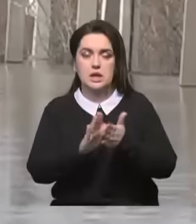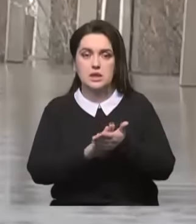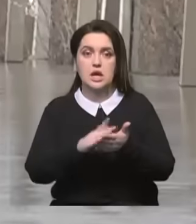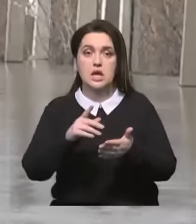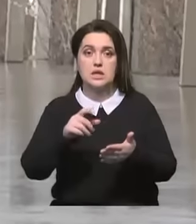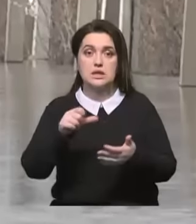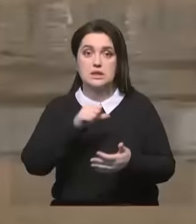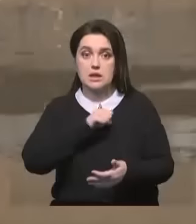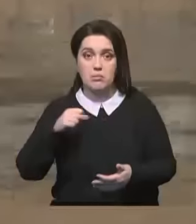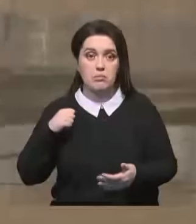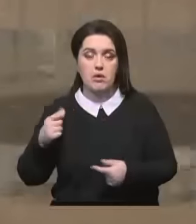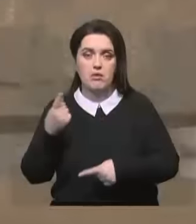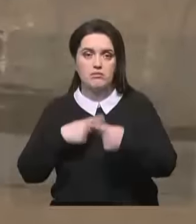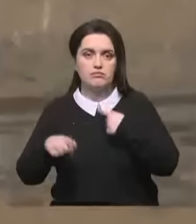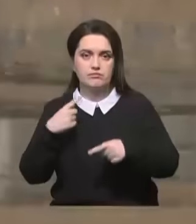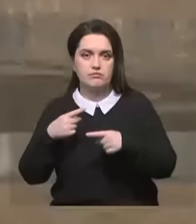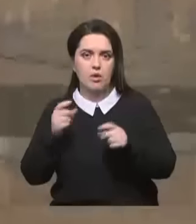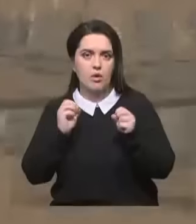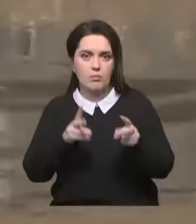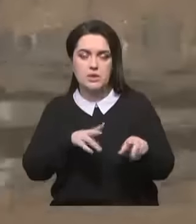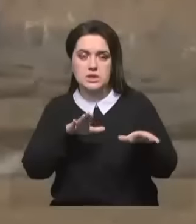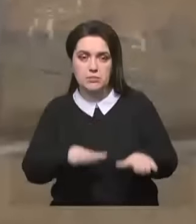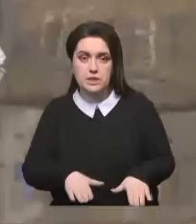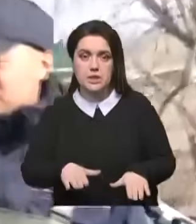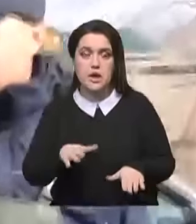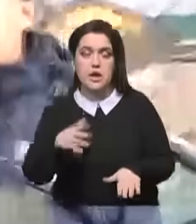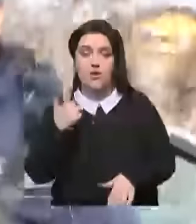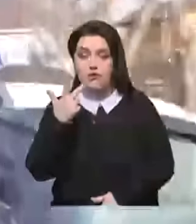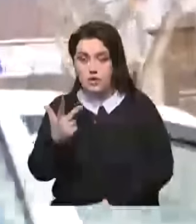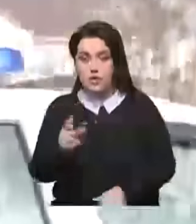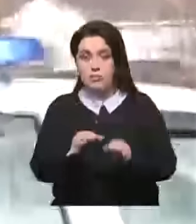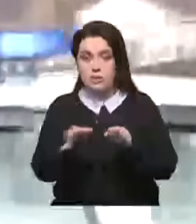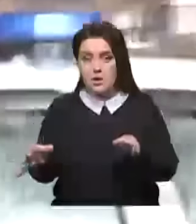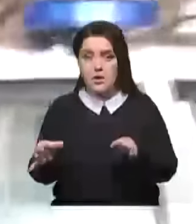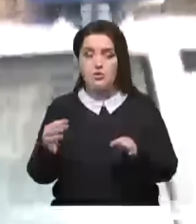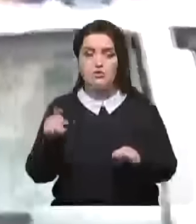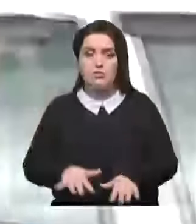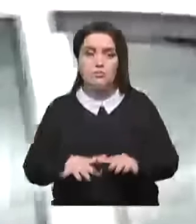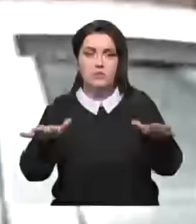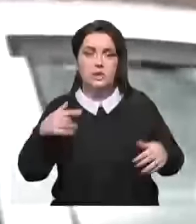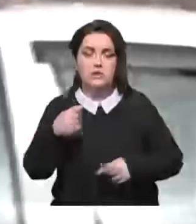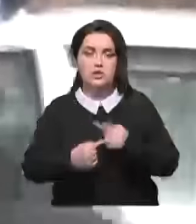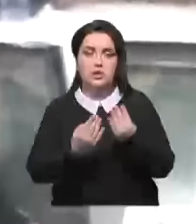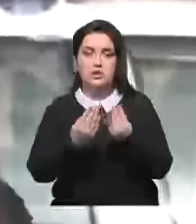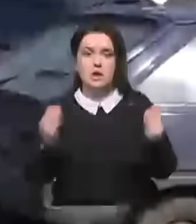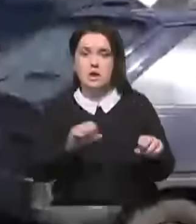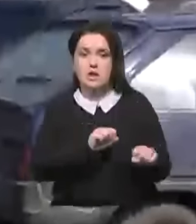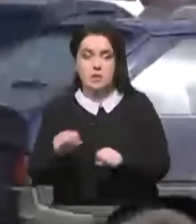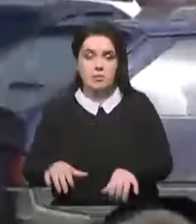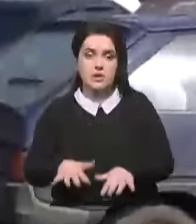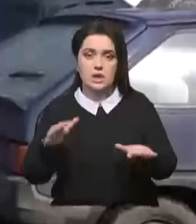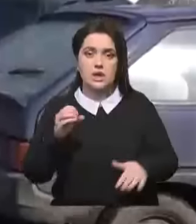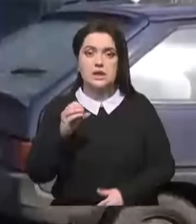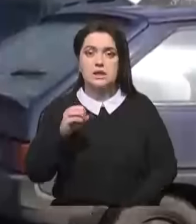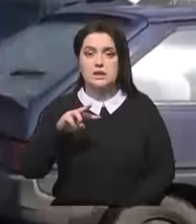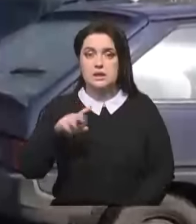Некоторые самостоятельно возвращаются в опасные зоны. Сообщается, что сразу в трех микрорайонах города сегодня произошли переливы через дамбу.